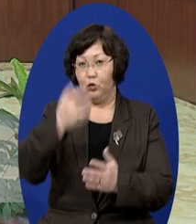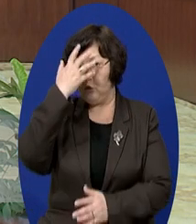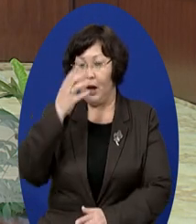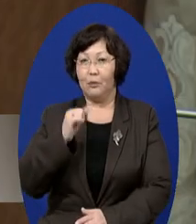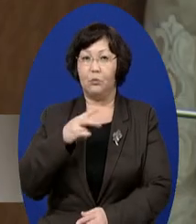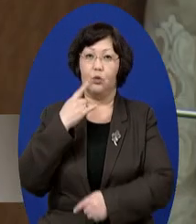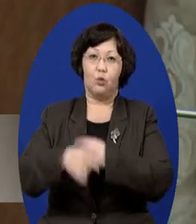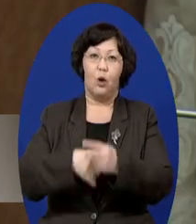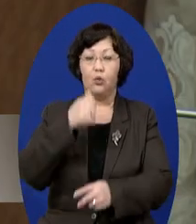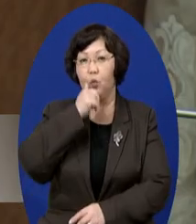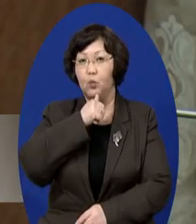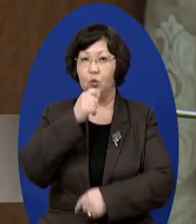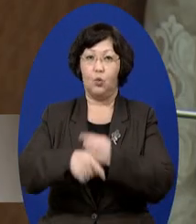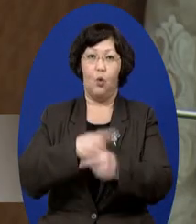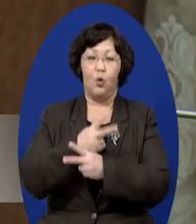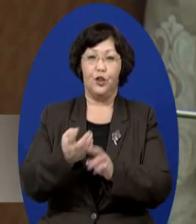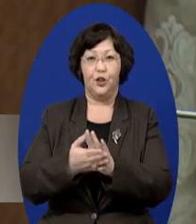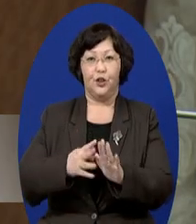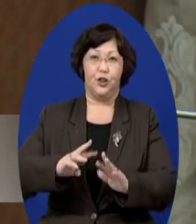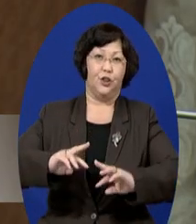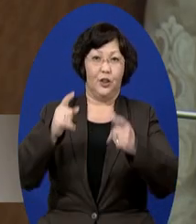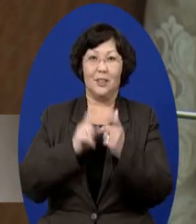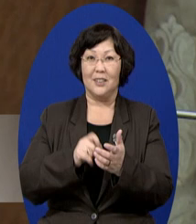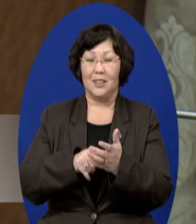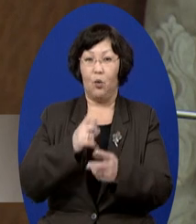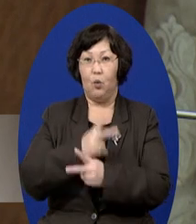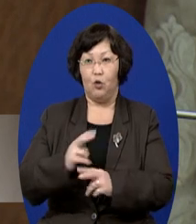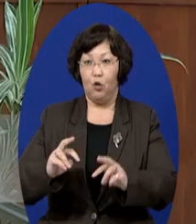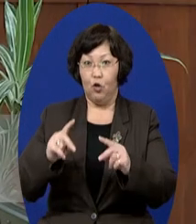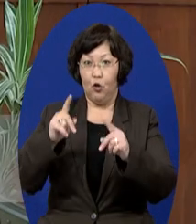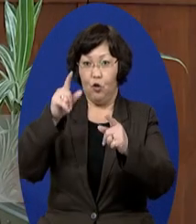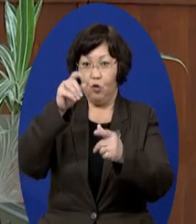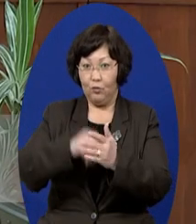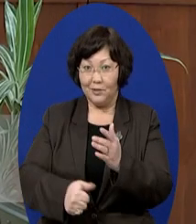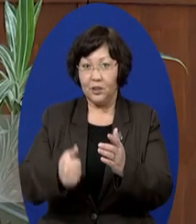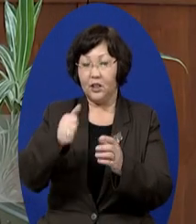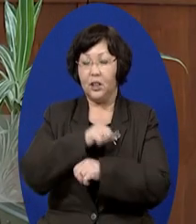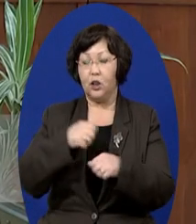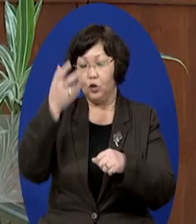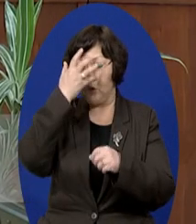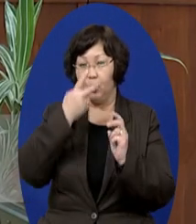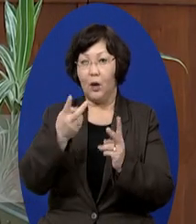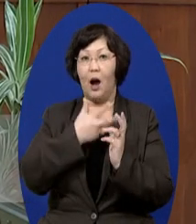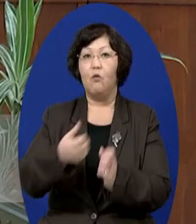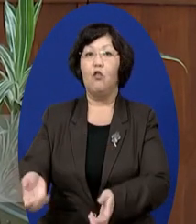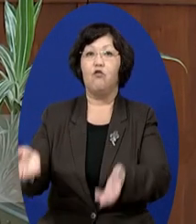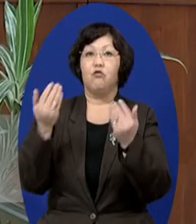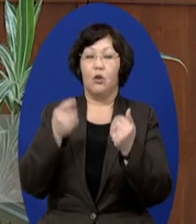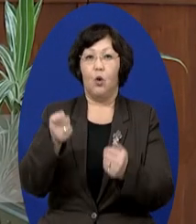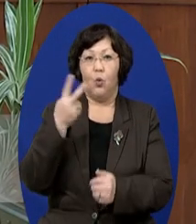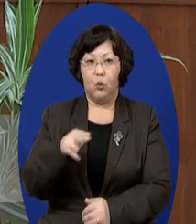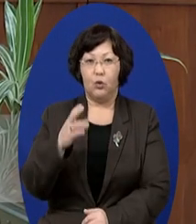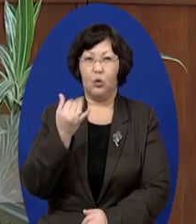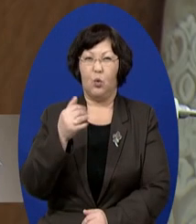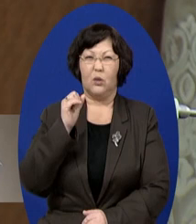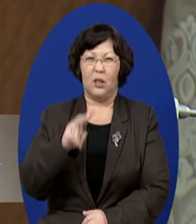албаны нууцын тухай хуулийг шинжлэх шаардлагатай болж байна. Эдгээр хуульд өөрчлөлт орсноор иргэд төрөөс үйлчлэгээ авахд хялбар болж хүнд суртал багасах